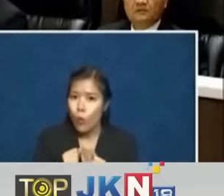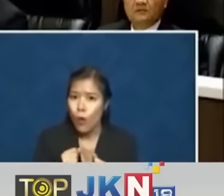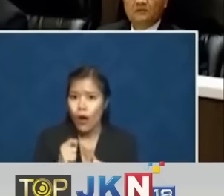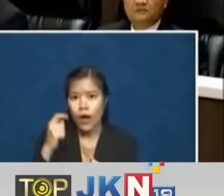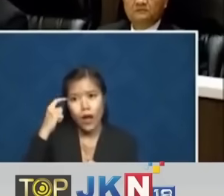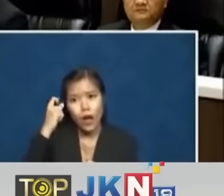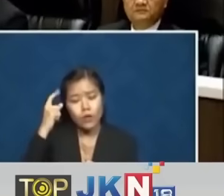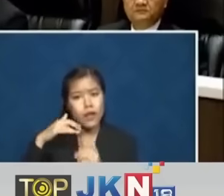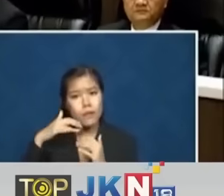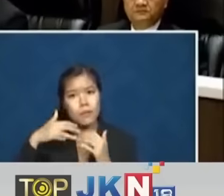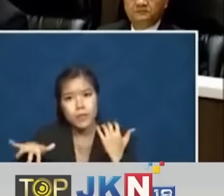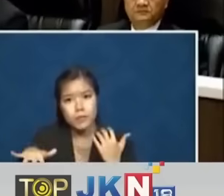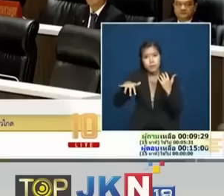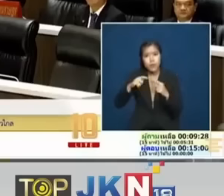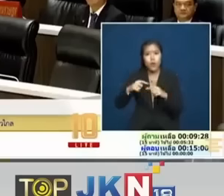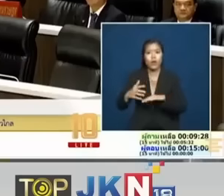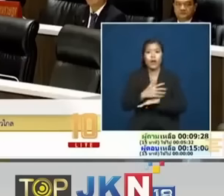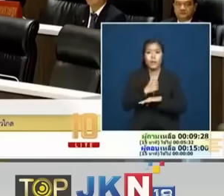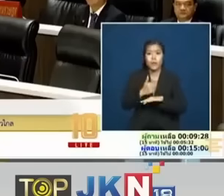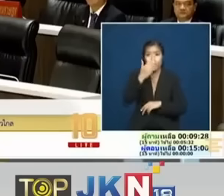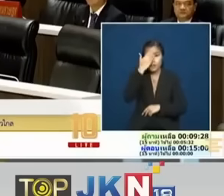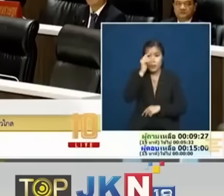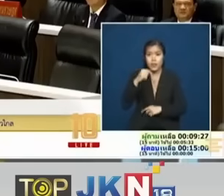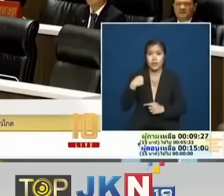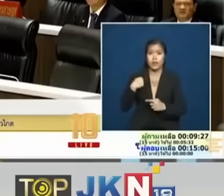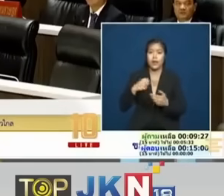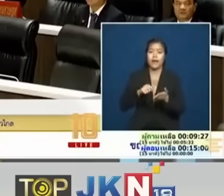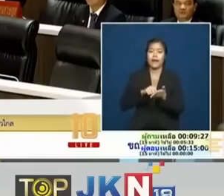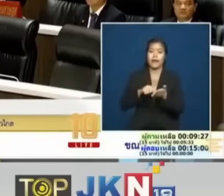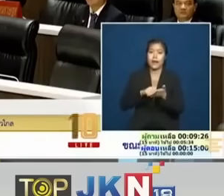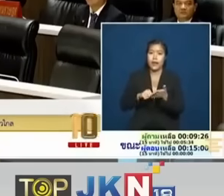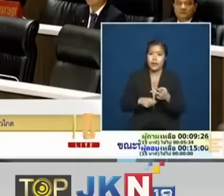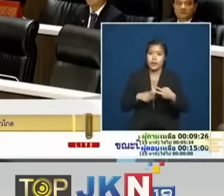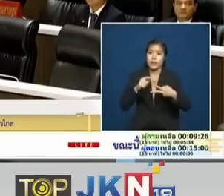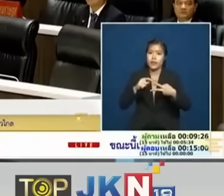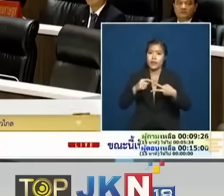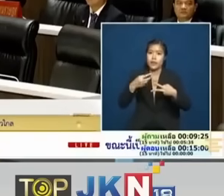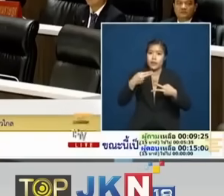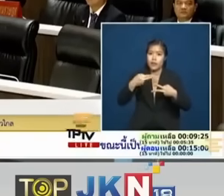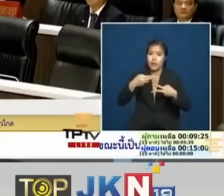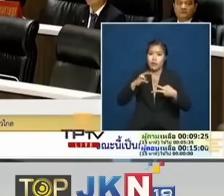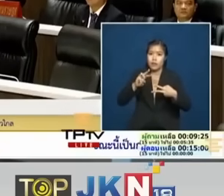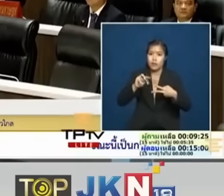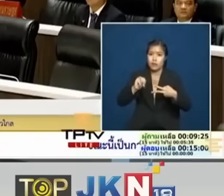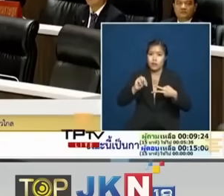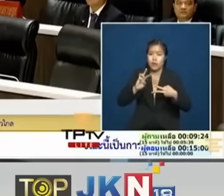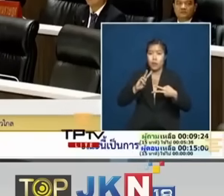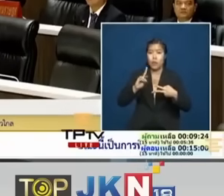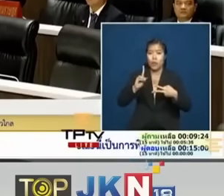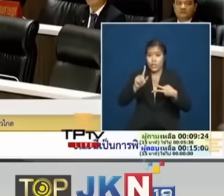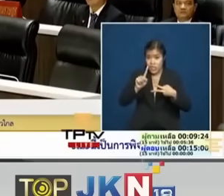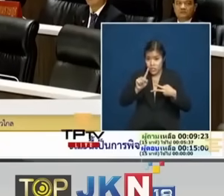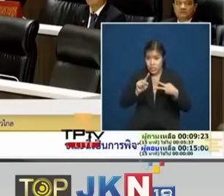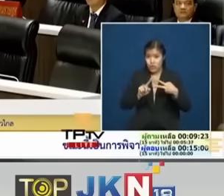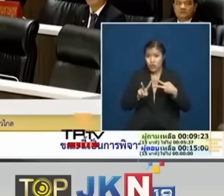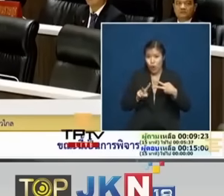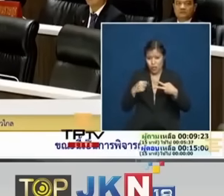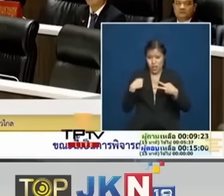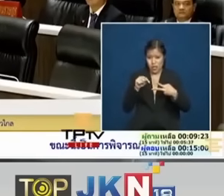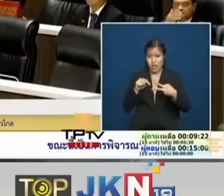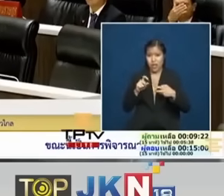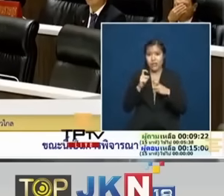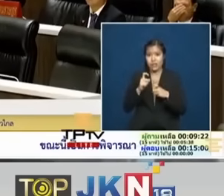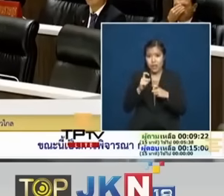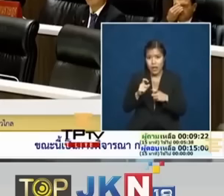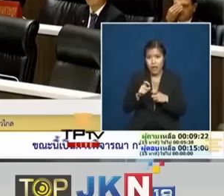ใหญ่1เรื่องเกี่ยวกับการแก้ไขรัฐธรรมนูญก้าวไกลเนี่ยอยากจะเขียนใหม่ทั้